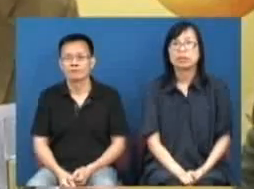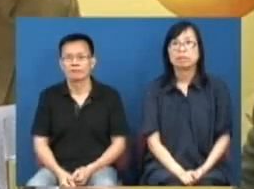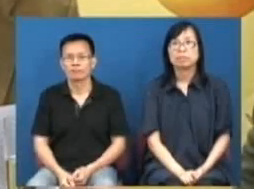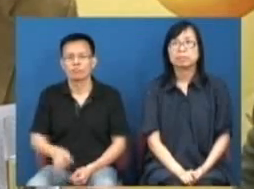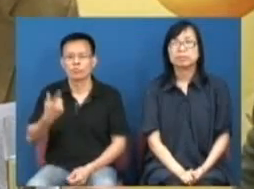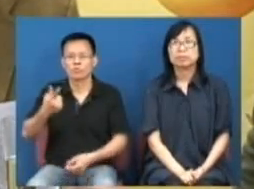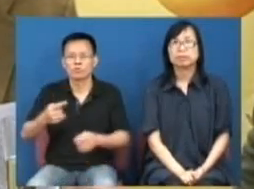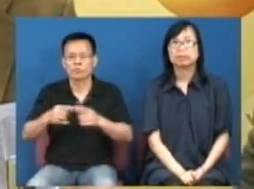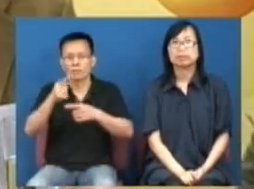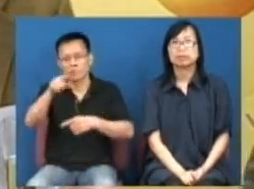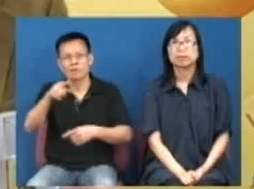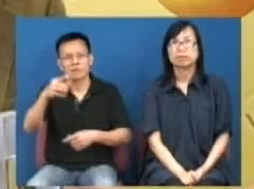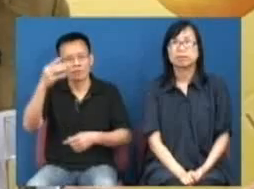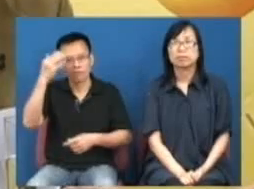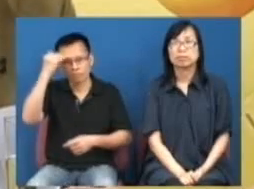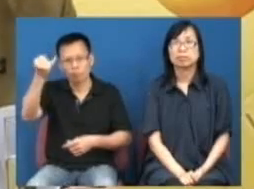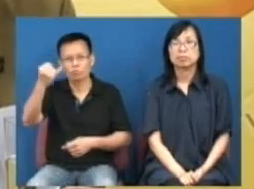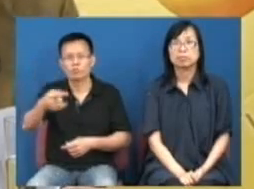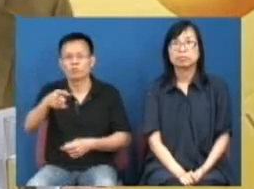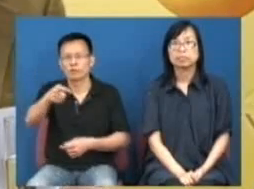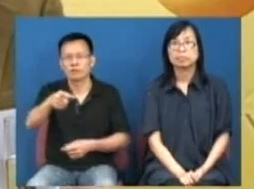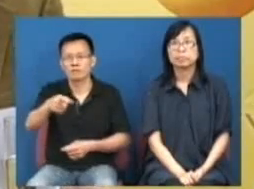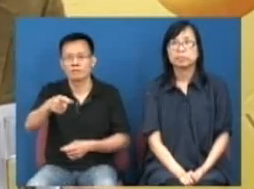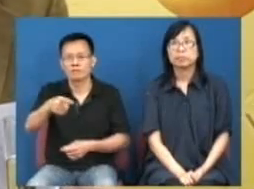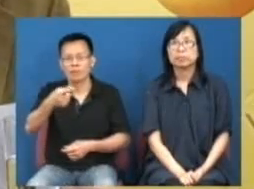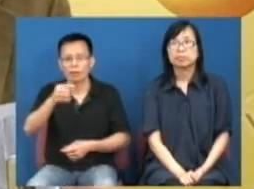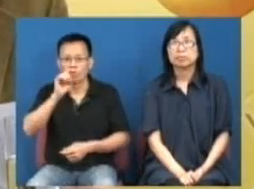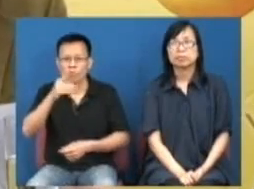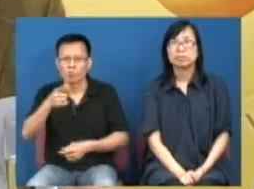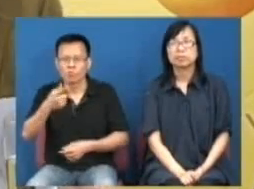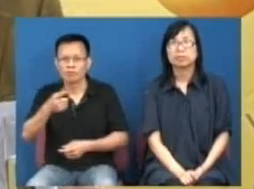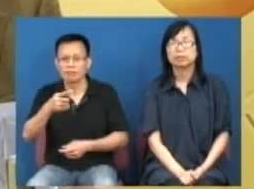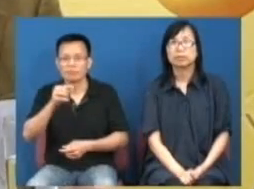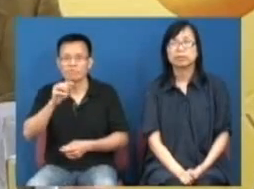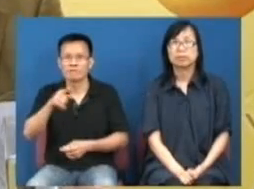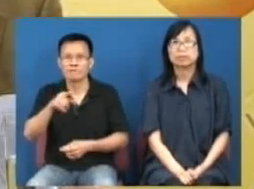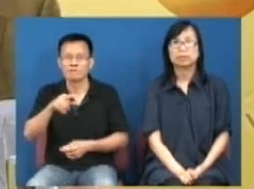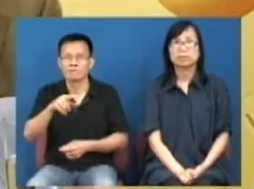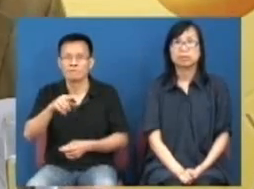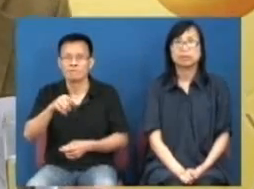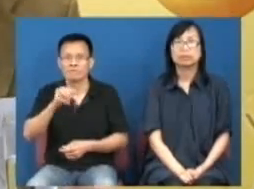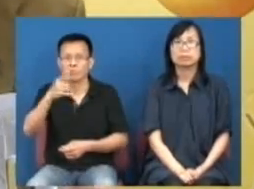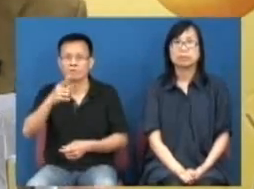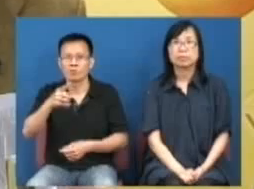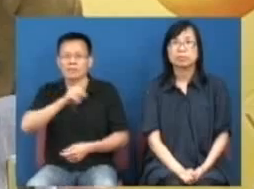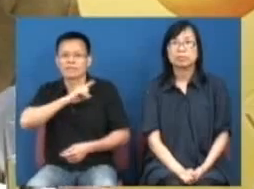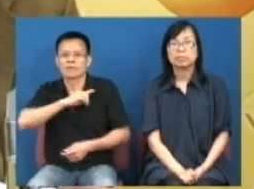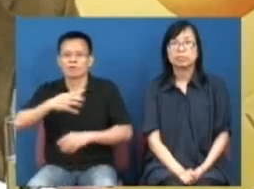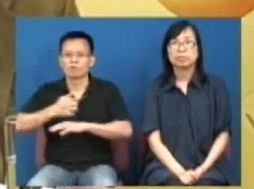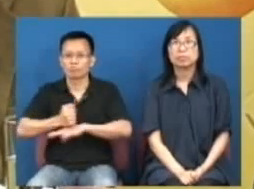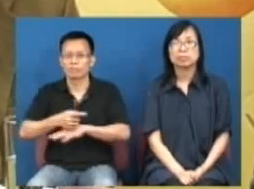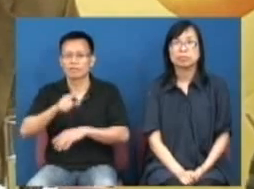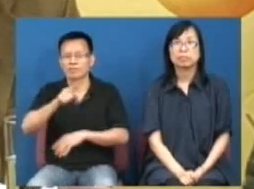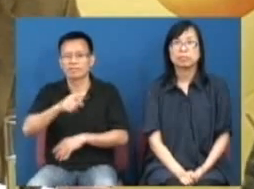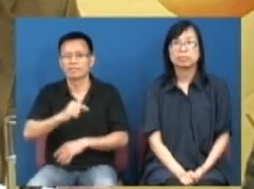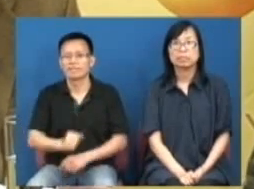彩啦，你作為呢、這個啊，好似關唔關佢事啊？定係會唔會去諮詢事委員會嗰度又要講一講一輪咧？講過就係阿鬱敏咧，自己做主席嘅嚇、